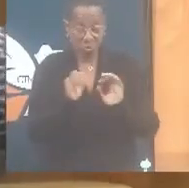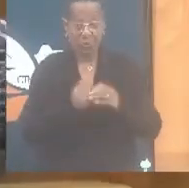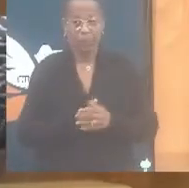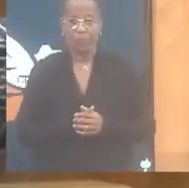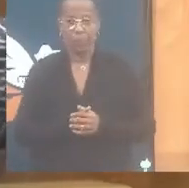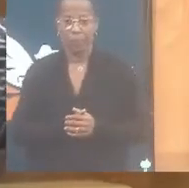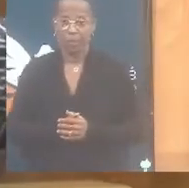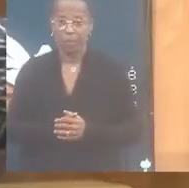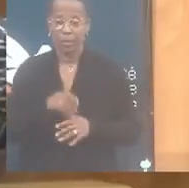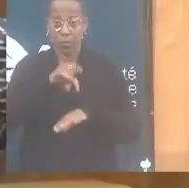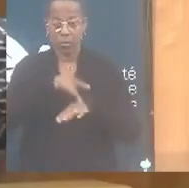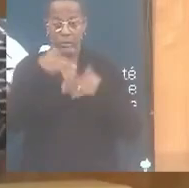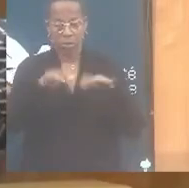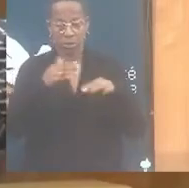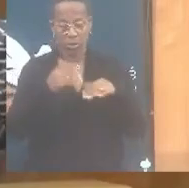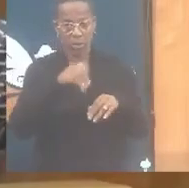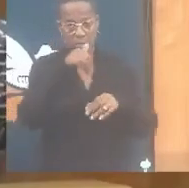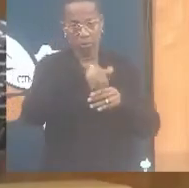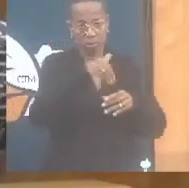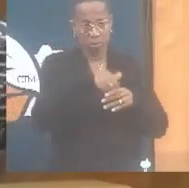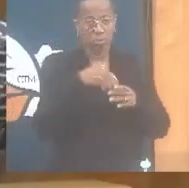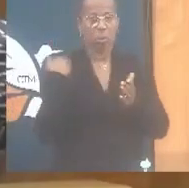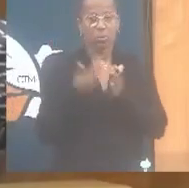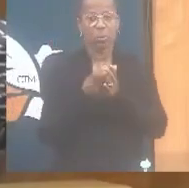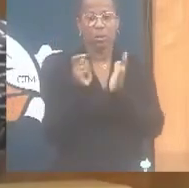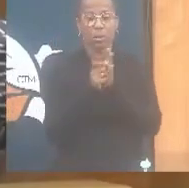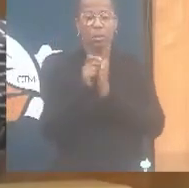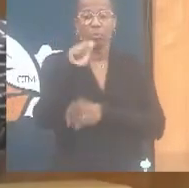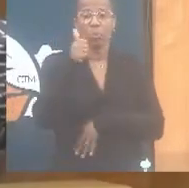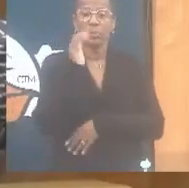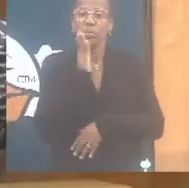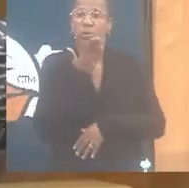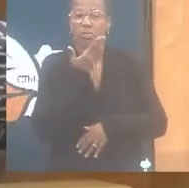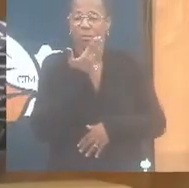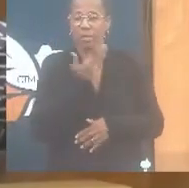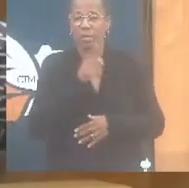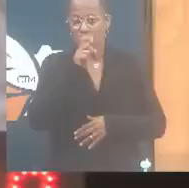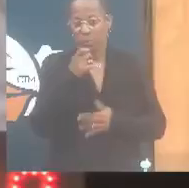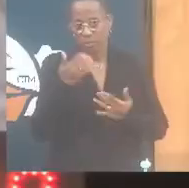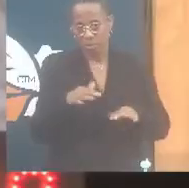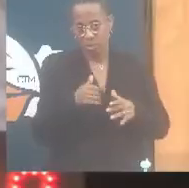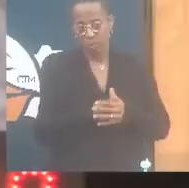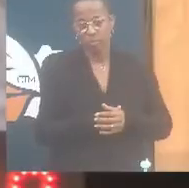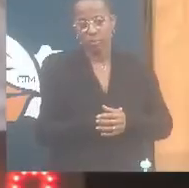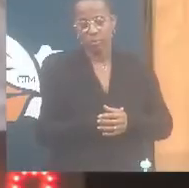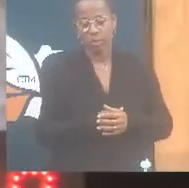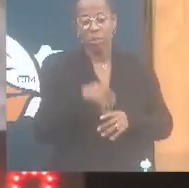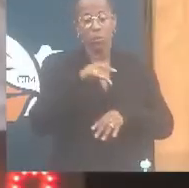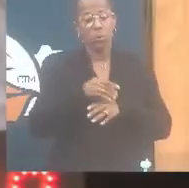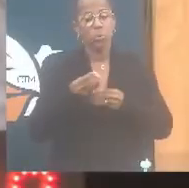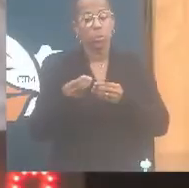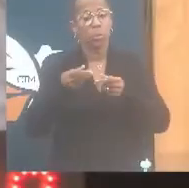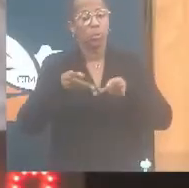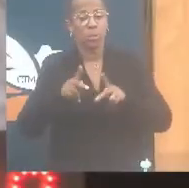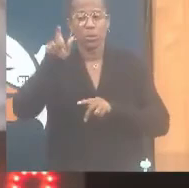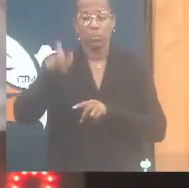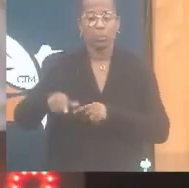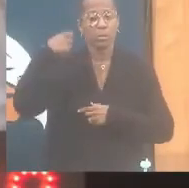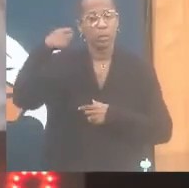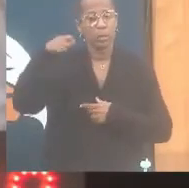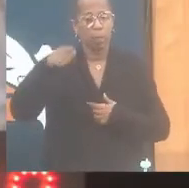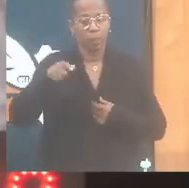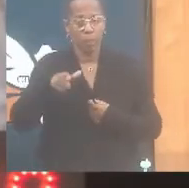Il y avait déjà de l'exécution depuis le 1er janvier. Elle a commencé d'ailleurs, on avait même autorisé le président